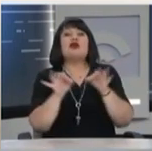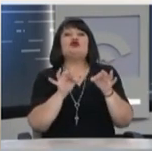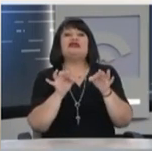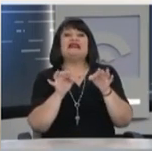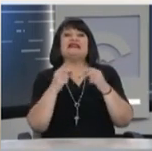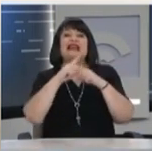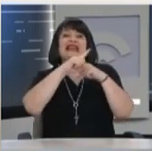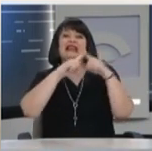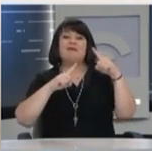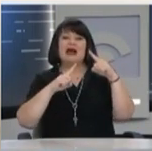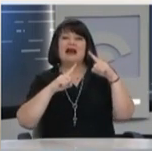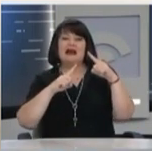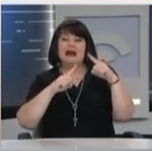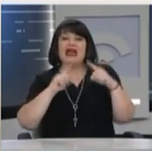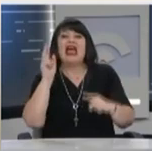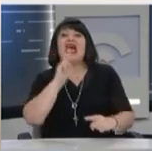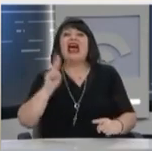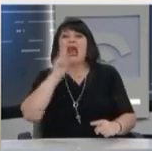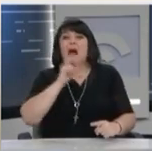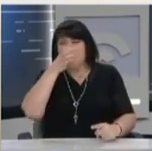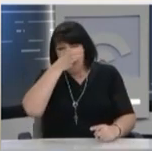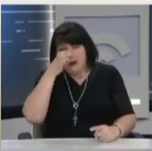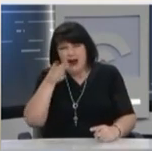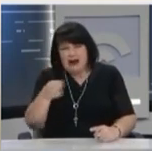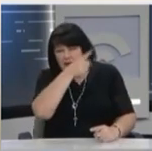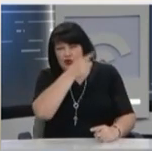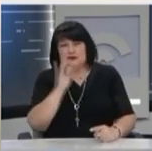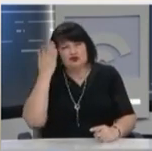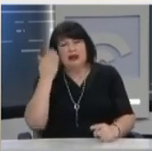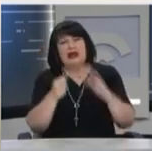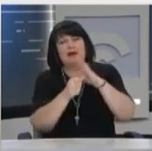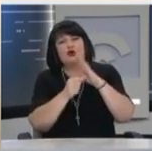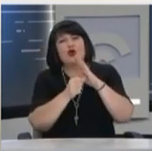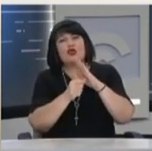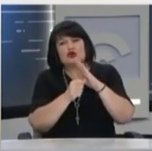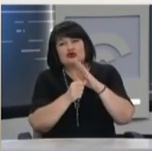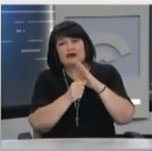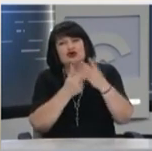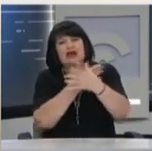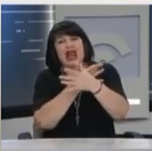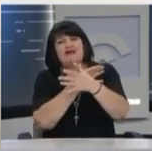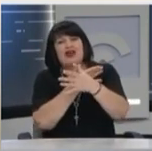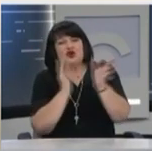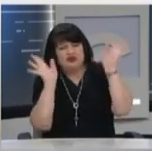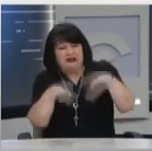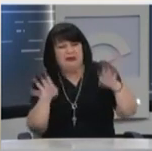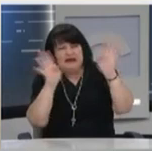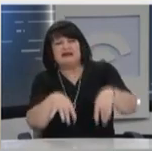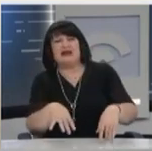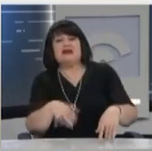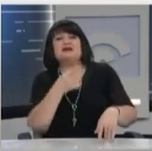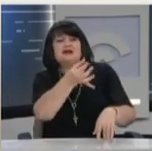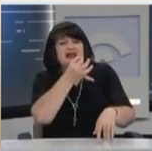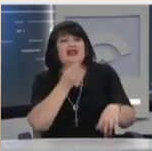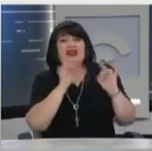στη χυμάρα ο ναρκέμπορος ο Ράμπα και να μην μιλάει η ελληνική κυβέρνηση του ΣΥΡΙΖΑ. Να μην λέει τον παραμικρό. Τίποτα. Σας